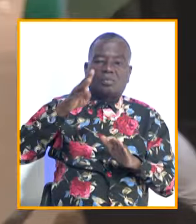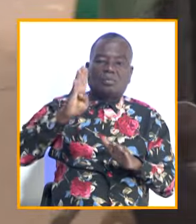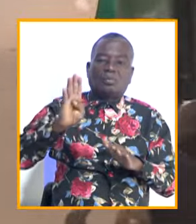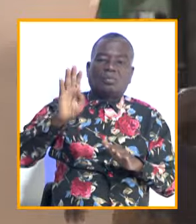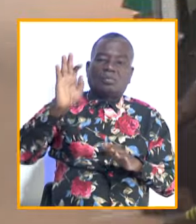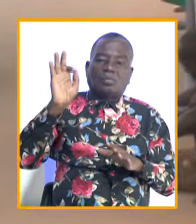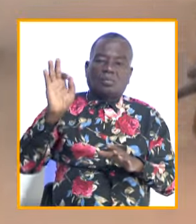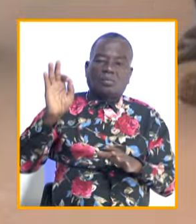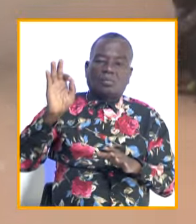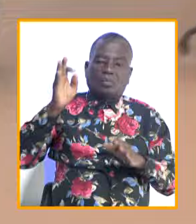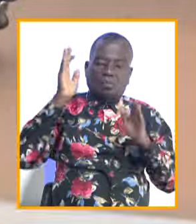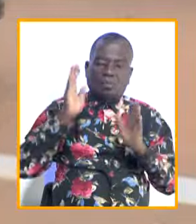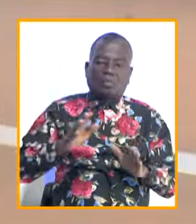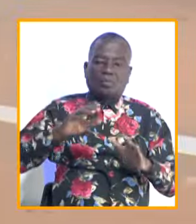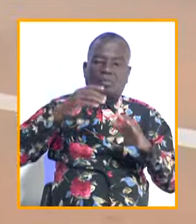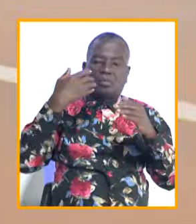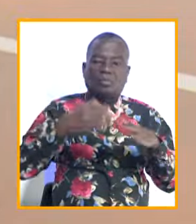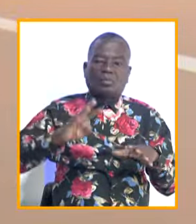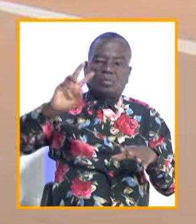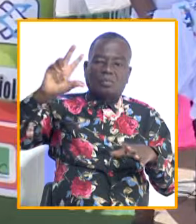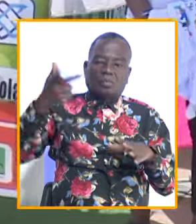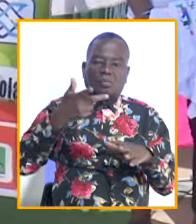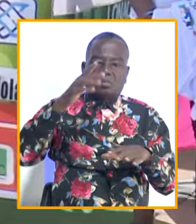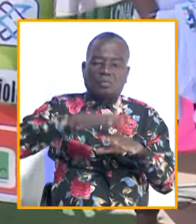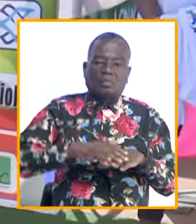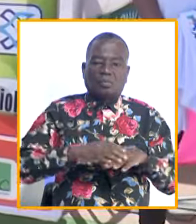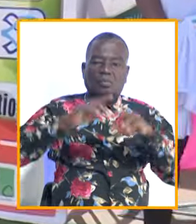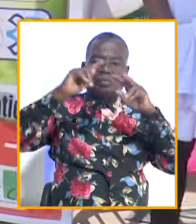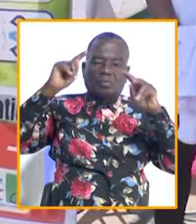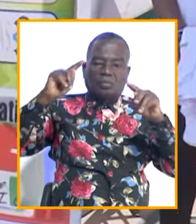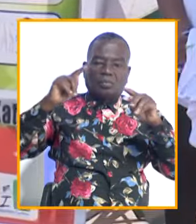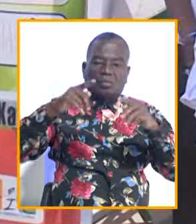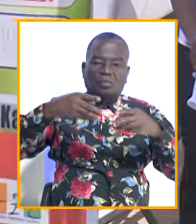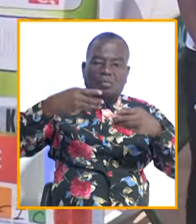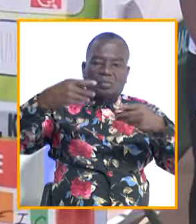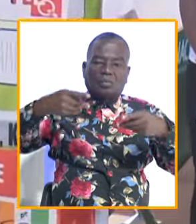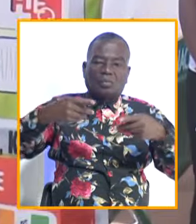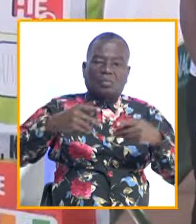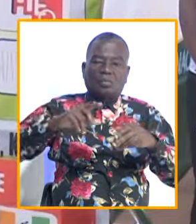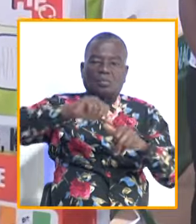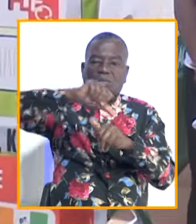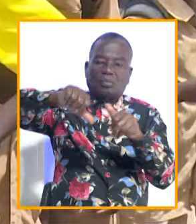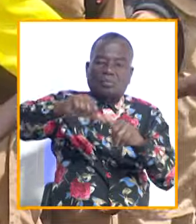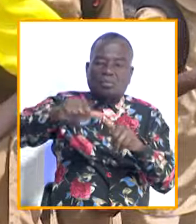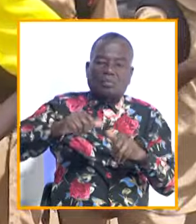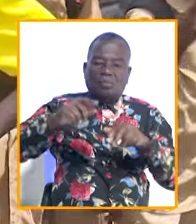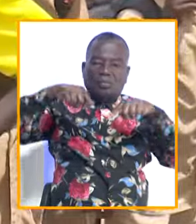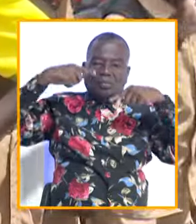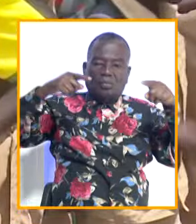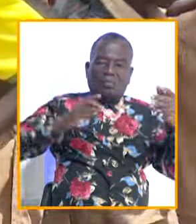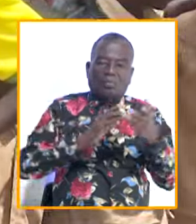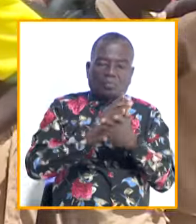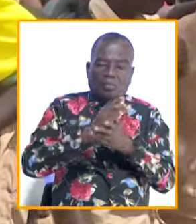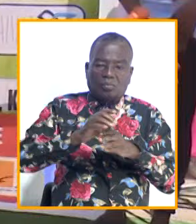Rawende Moukaïla termine en 3e sur le podium. Le Tour cycliste de Côte d'Ivoire réussit bien aux Camerounais